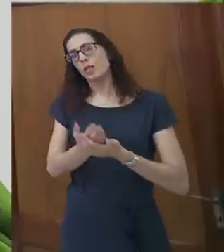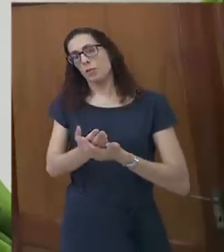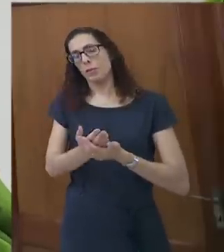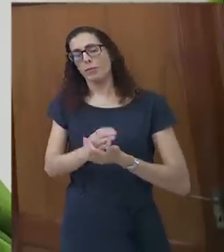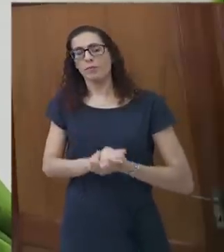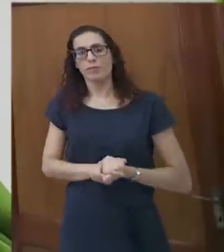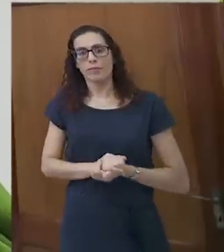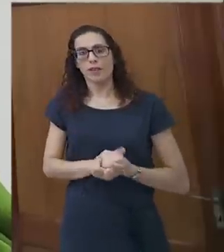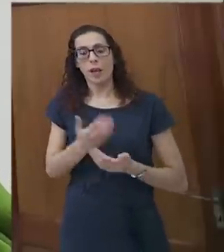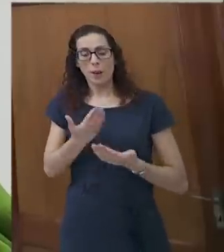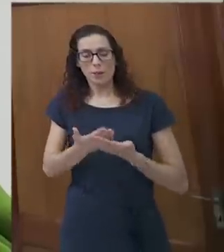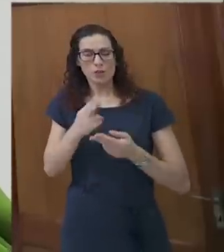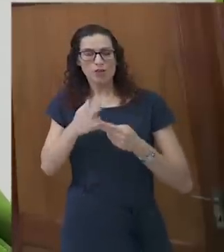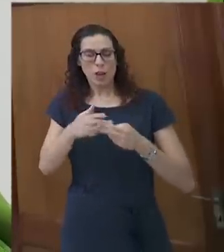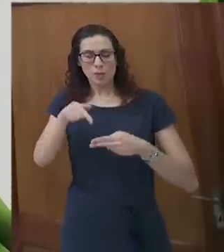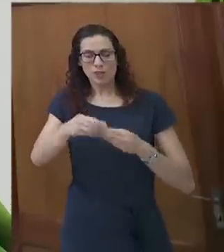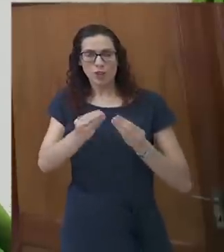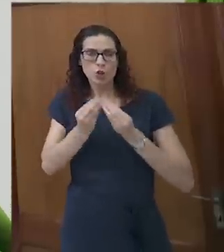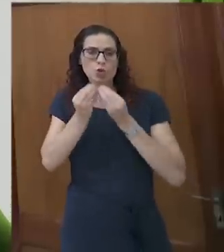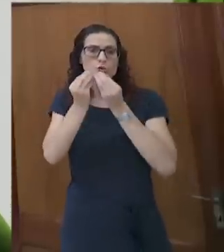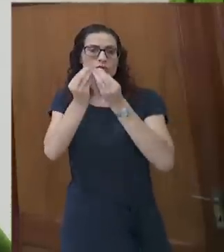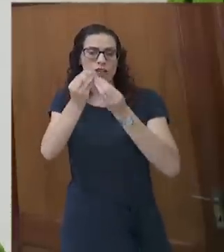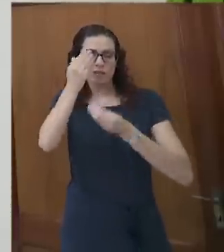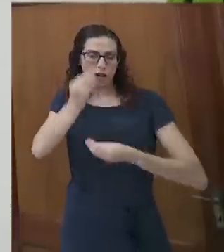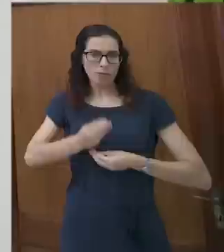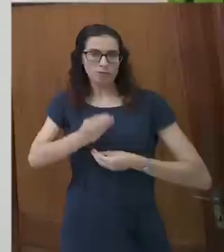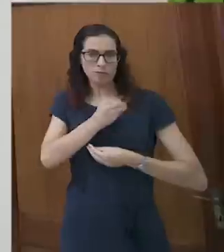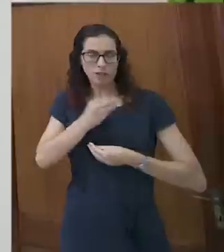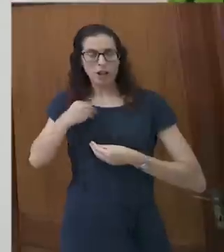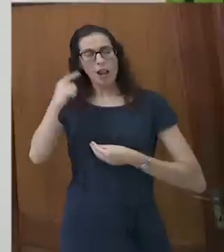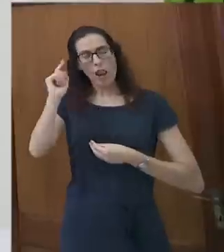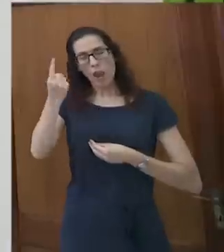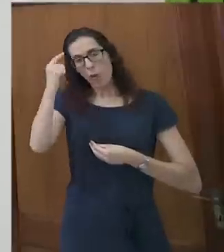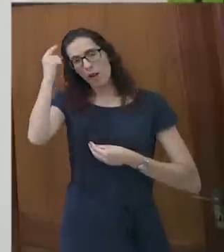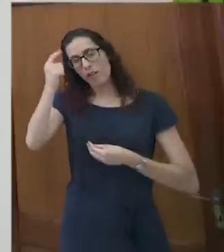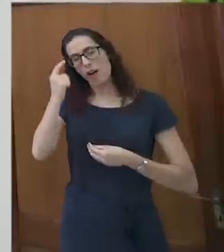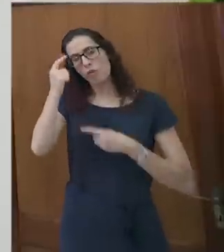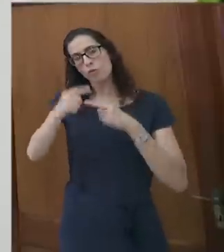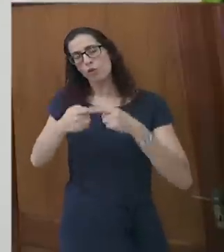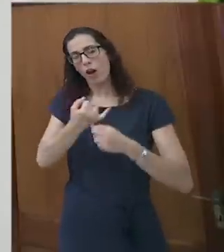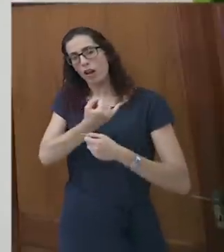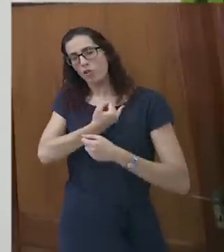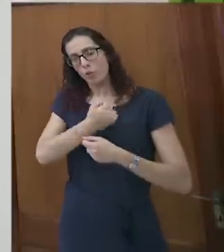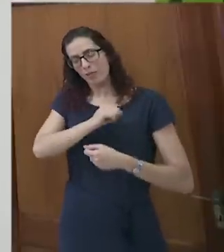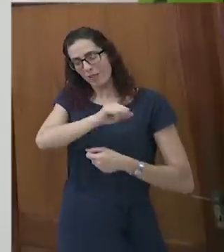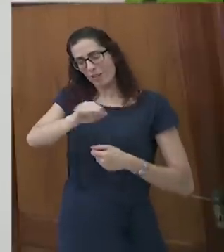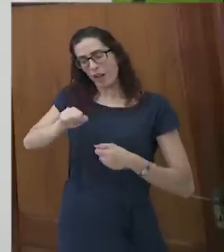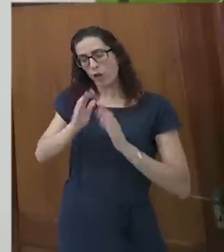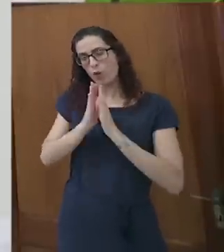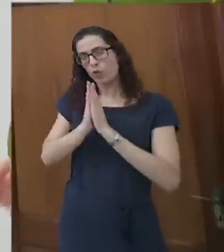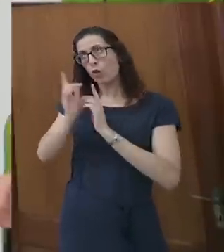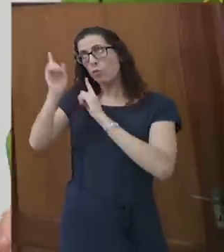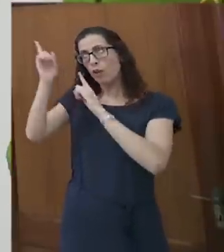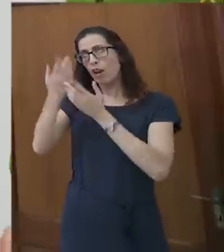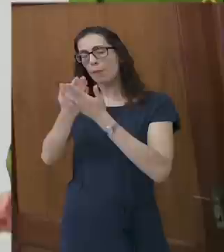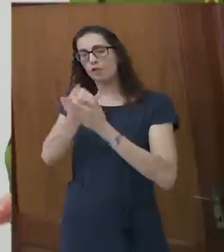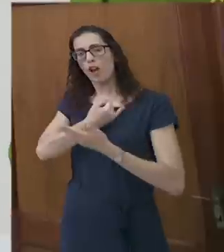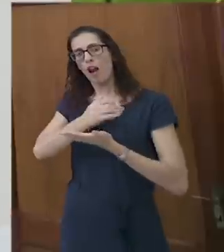jixraħ din il-qudiesa ħuti jew narfu ħtijietna u nitolbu maħfra tagħhom lill-Alla.